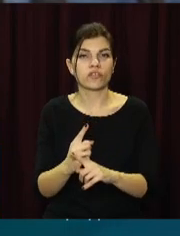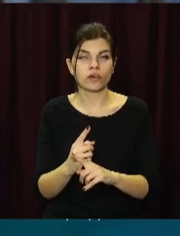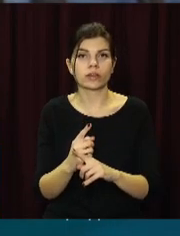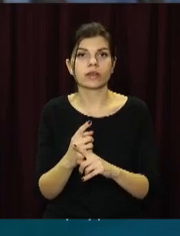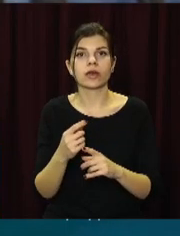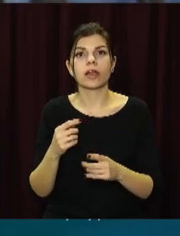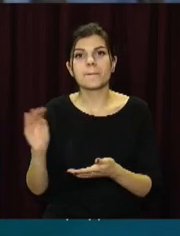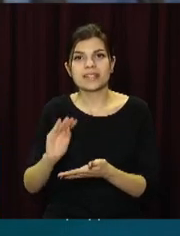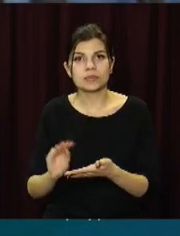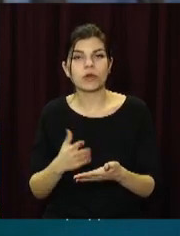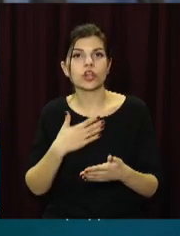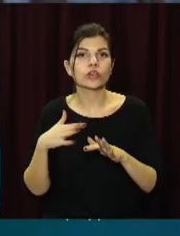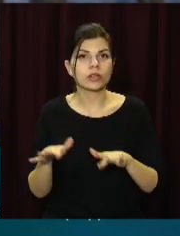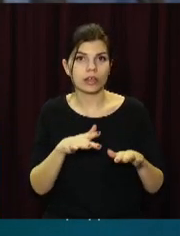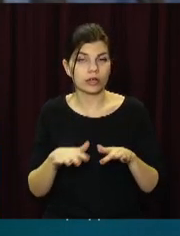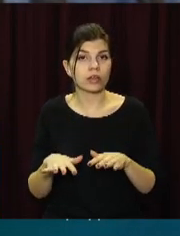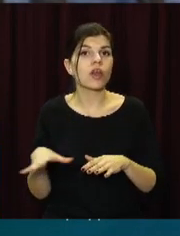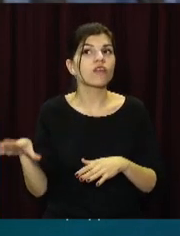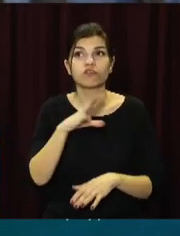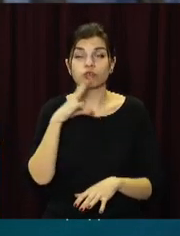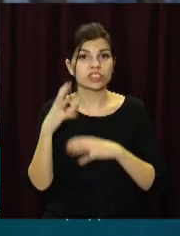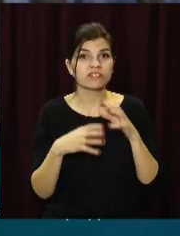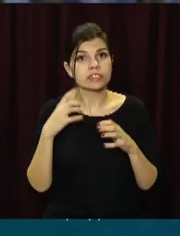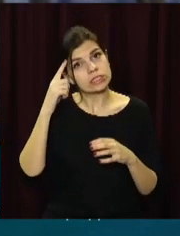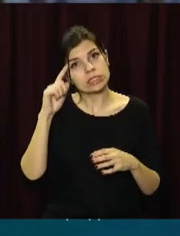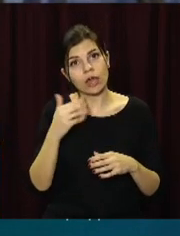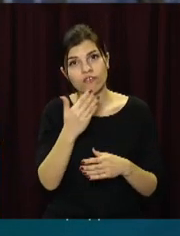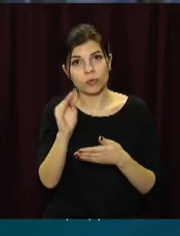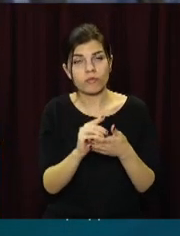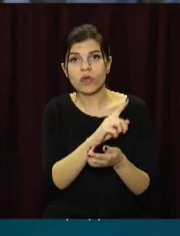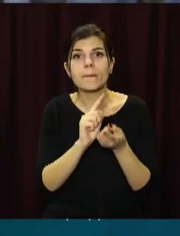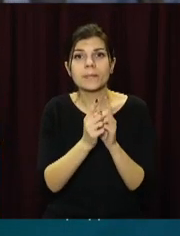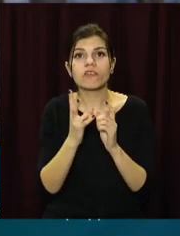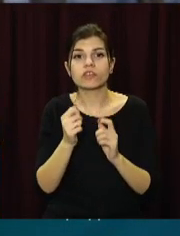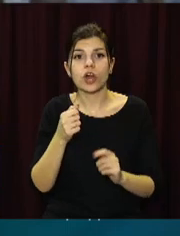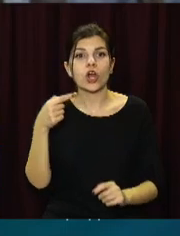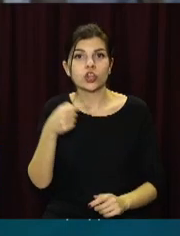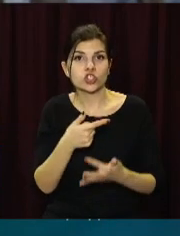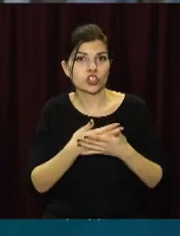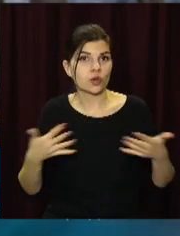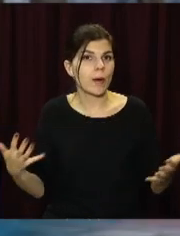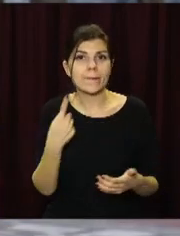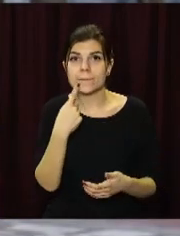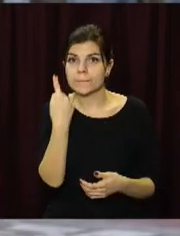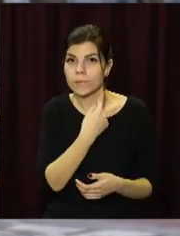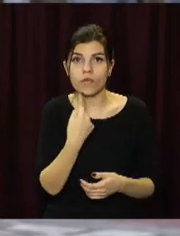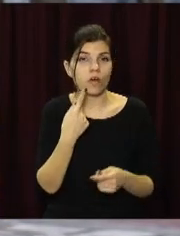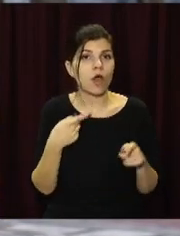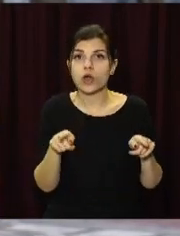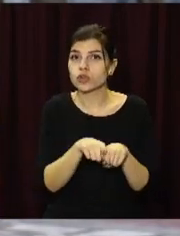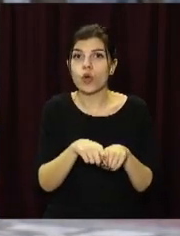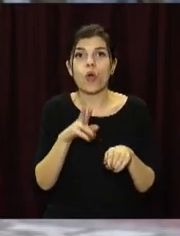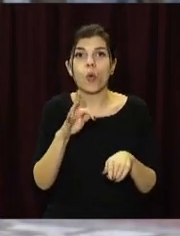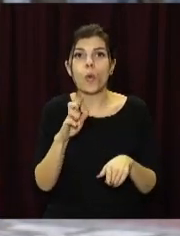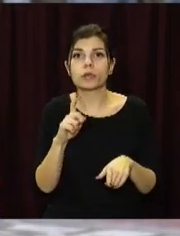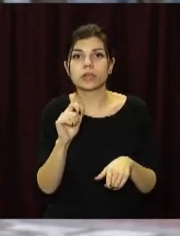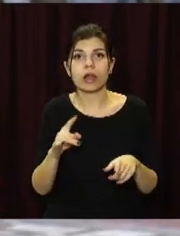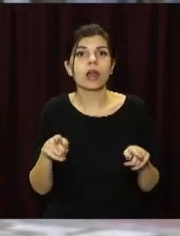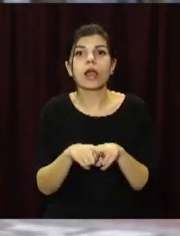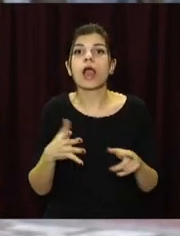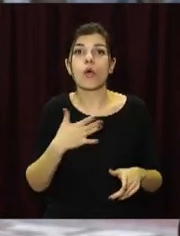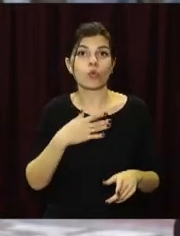провідний діяч. На теренах всього світу знають його поезії, вони переведені на тисячі мов. І, мабуть, такого кобзара, як має